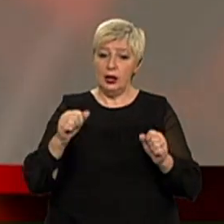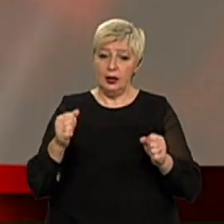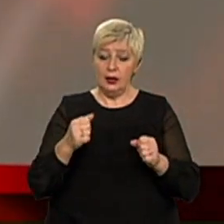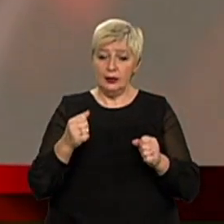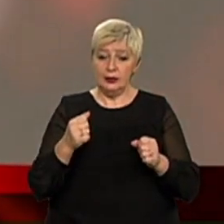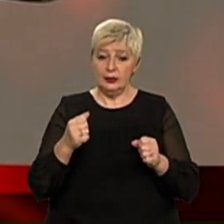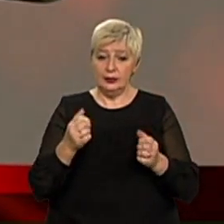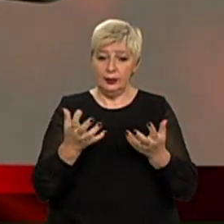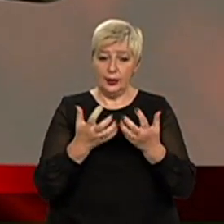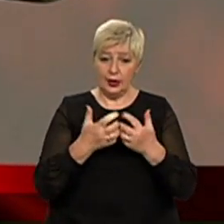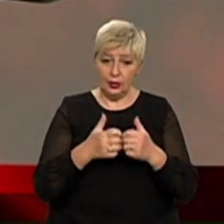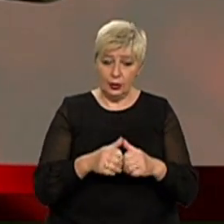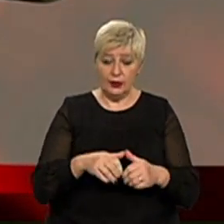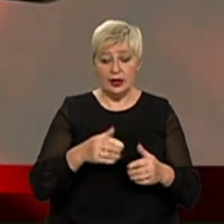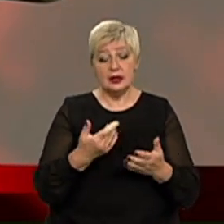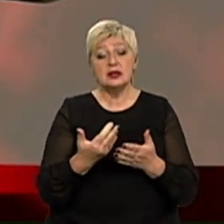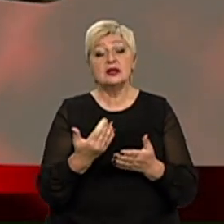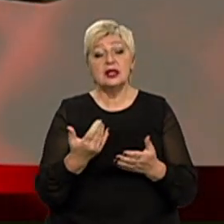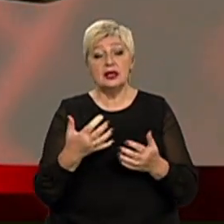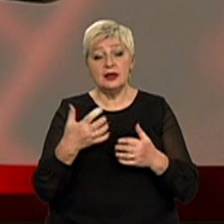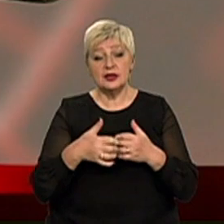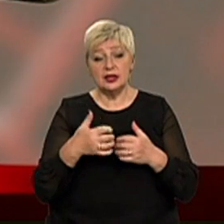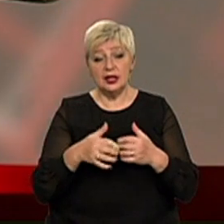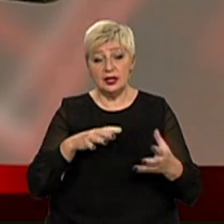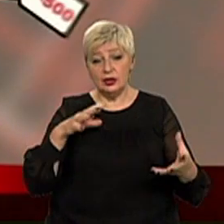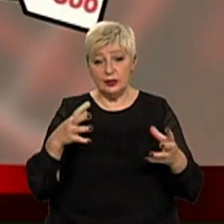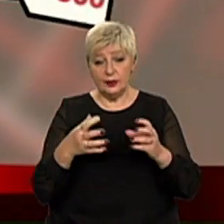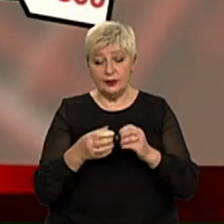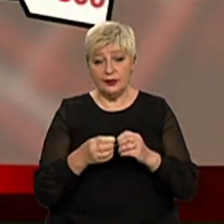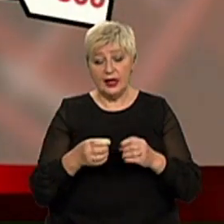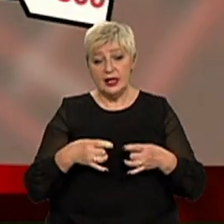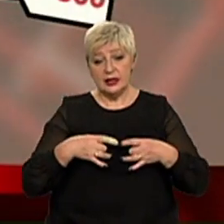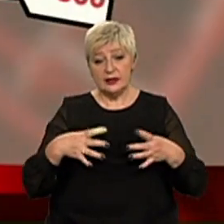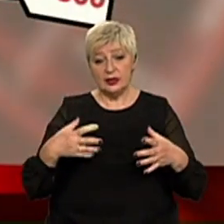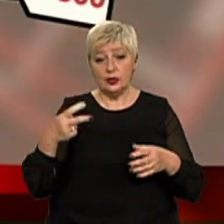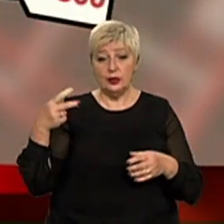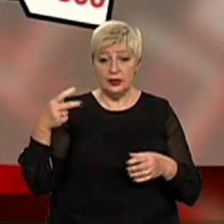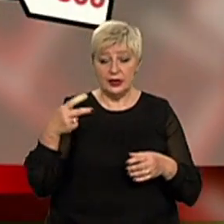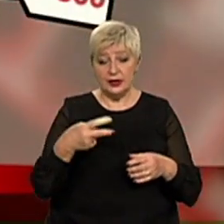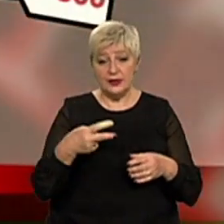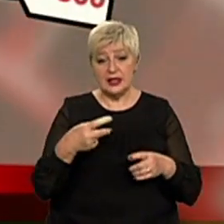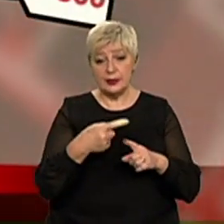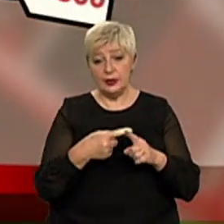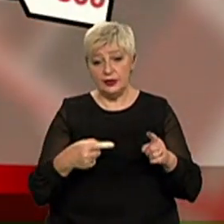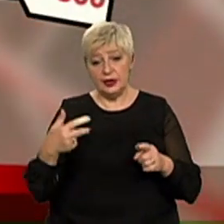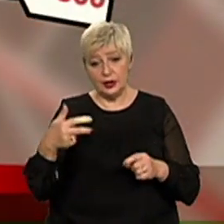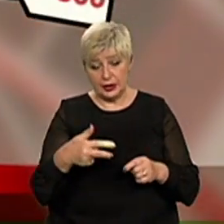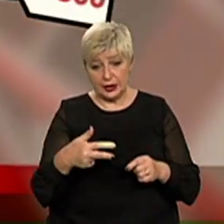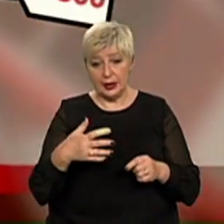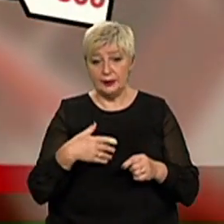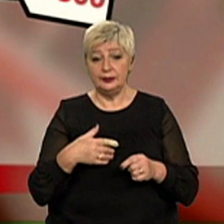черевики. Прорахували, у скільки в середньому обійдеться кожен комплект. Святковий – 2,5-3 тисячі гривень,